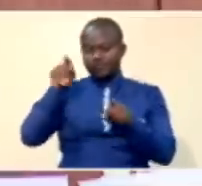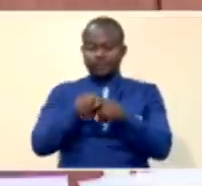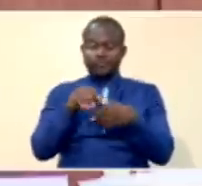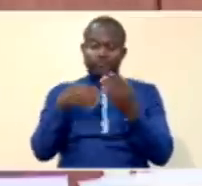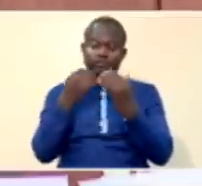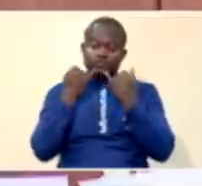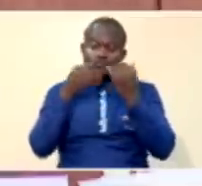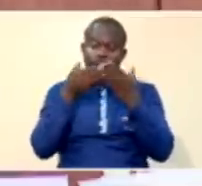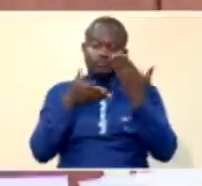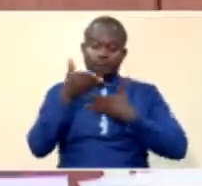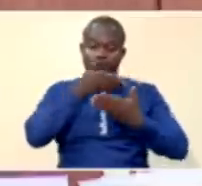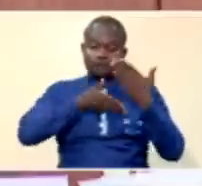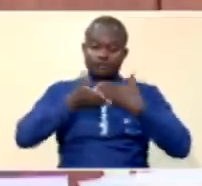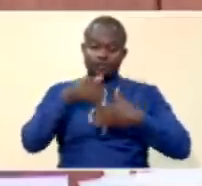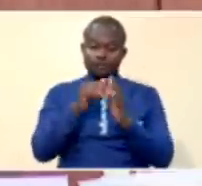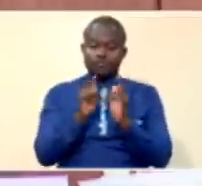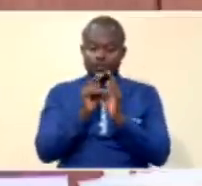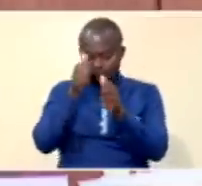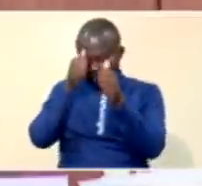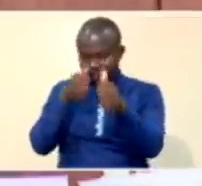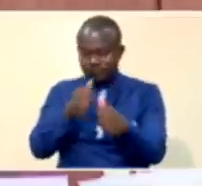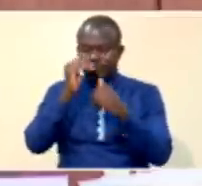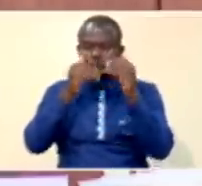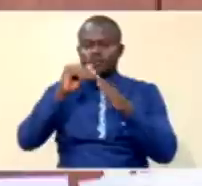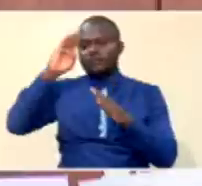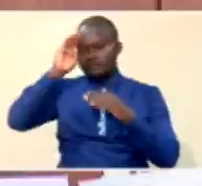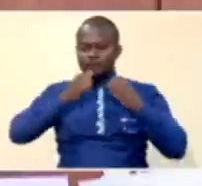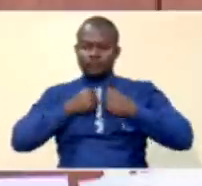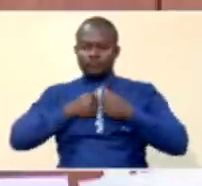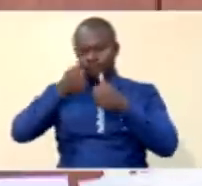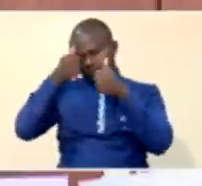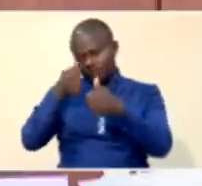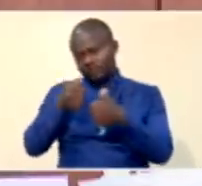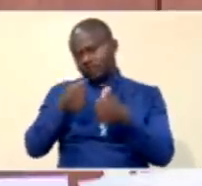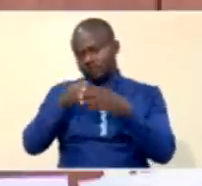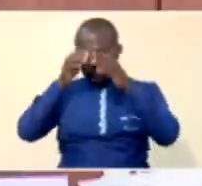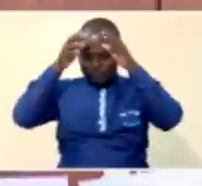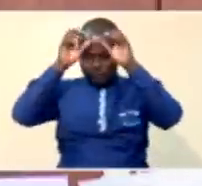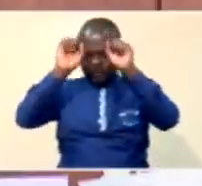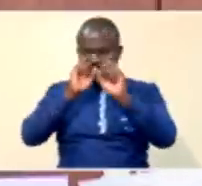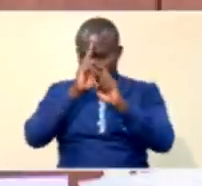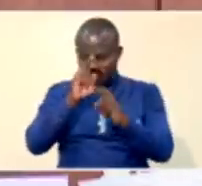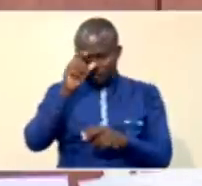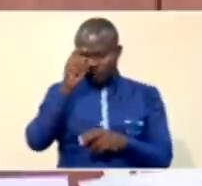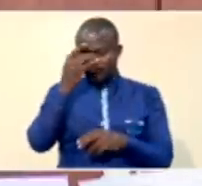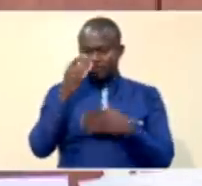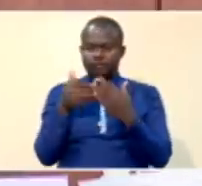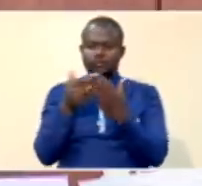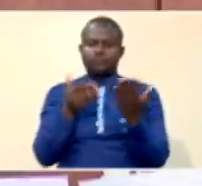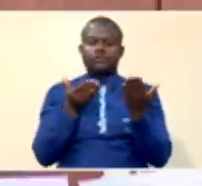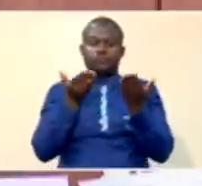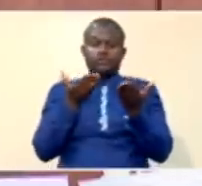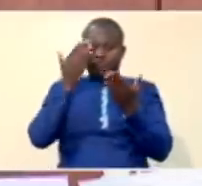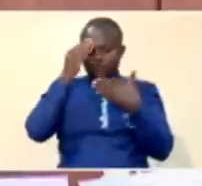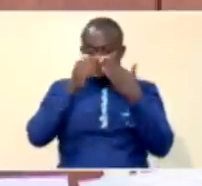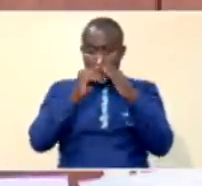mwabibonye mu biganiro inama ngenderwaho urwego rwa polisi y'u Rwanda rugenderaho y'umukuru w'igihugu nyakubahwa Paul Kagame nuko kugira